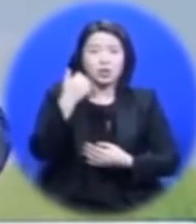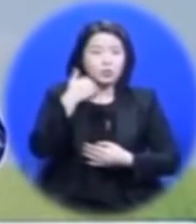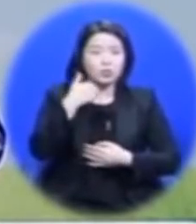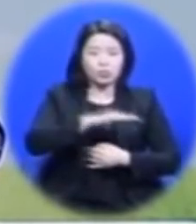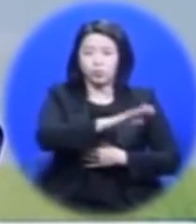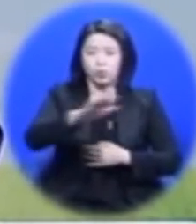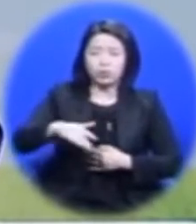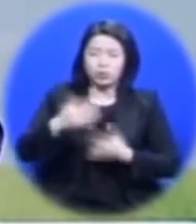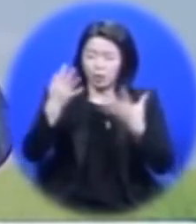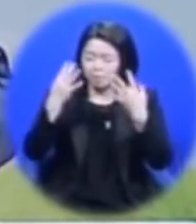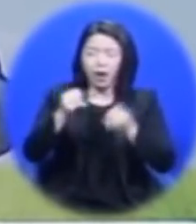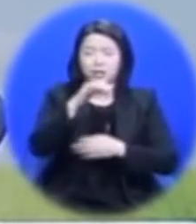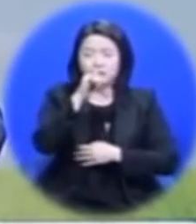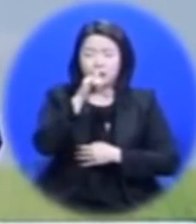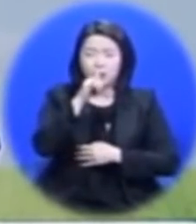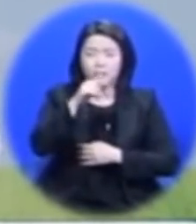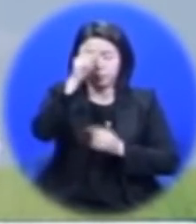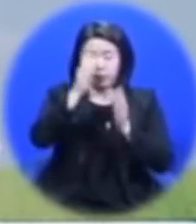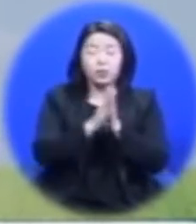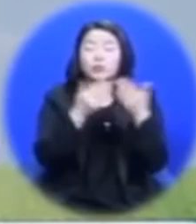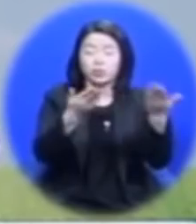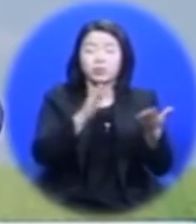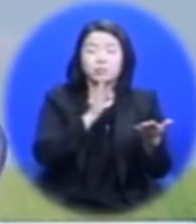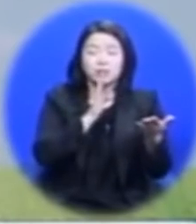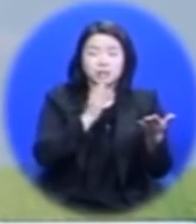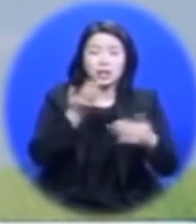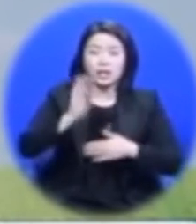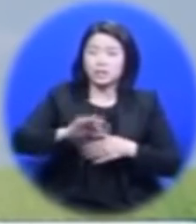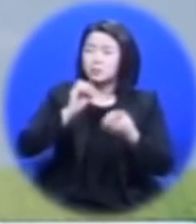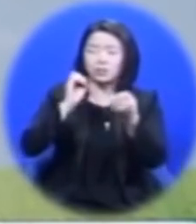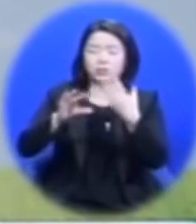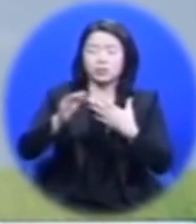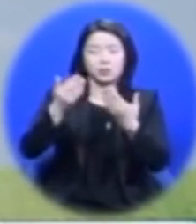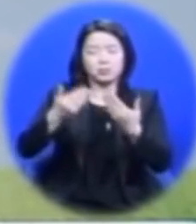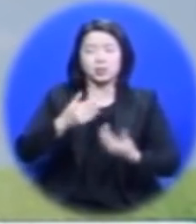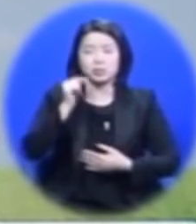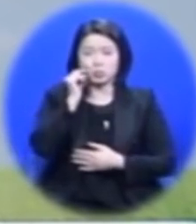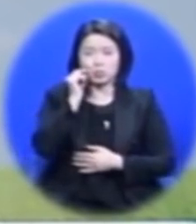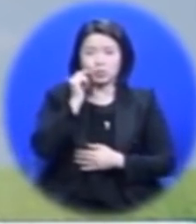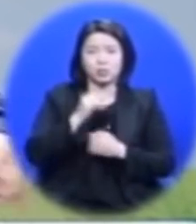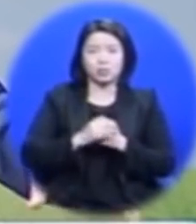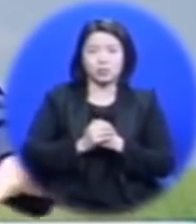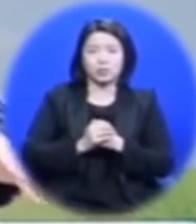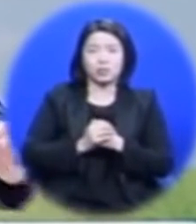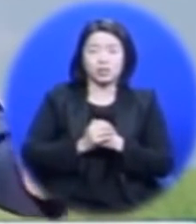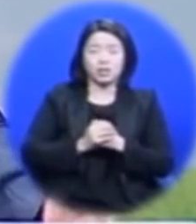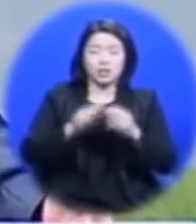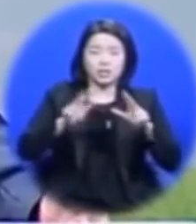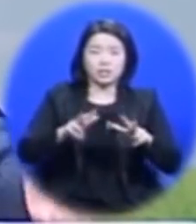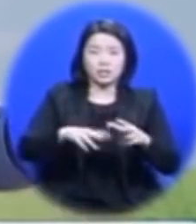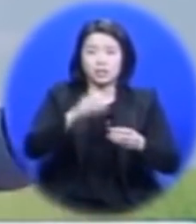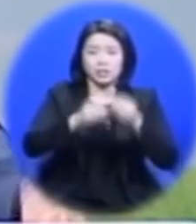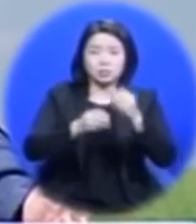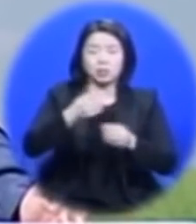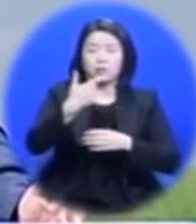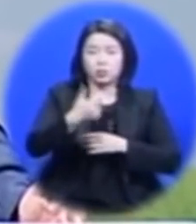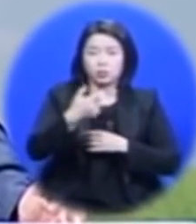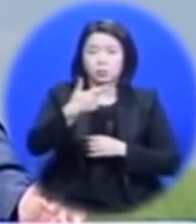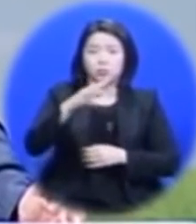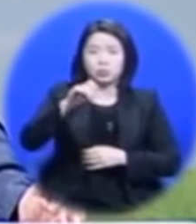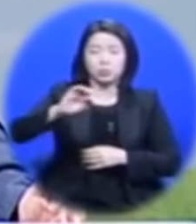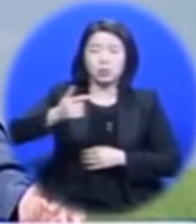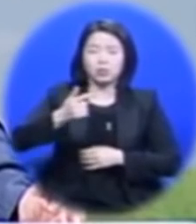엄청나게 많습니다. 기도했어요. 근데 응답 못 받았어요. 지금 시편 66편이 너무